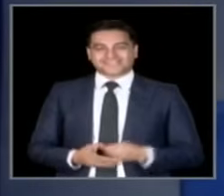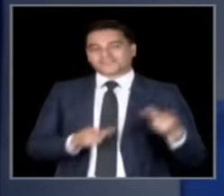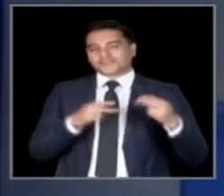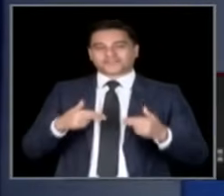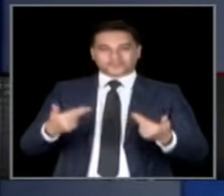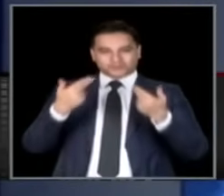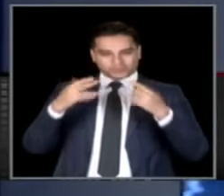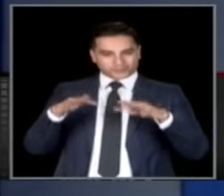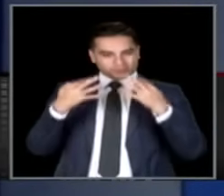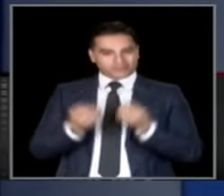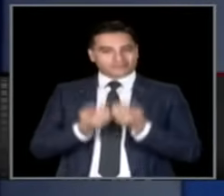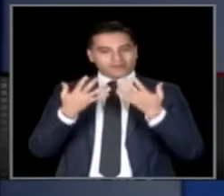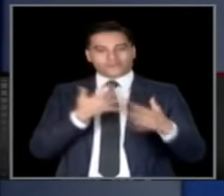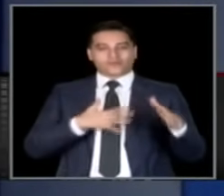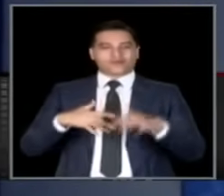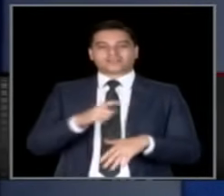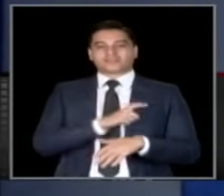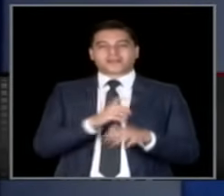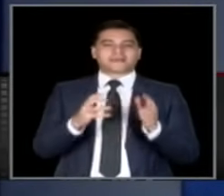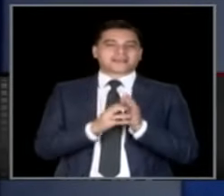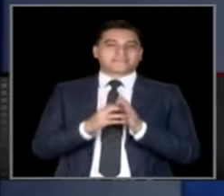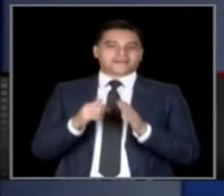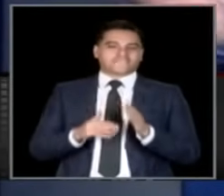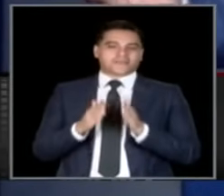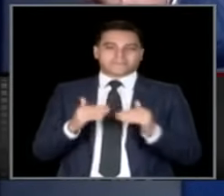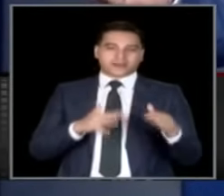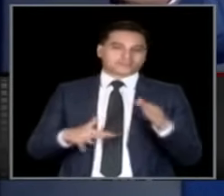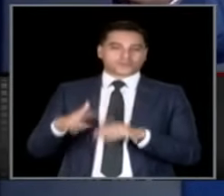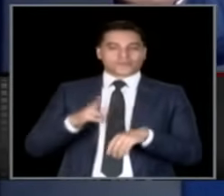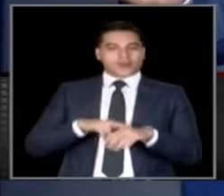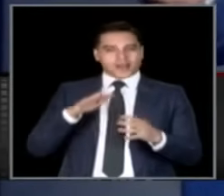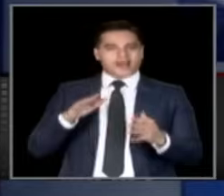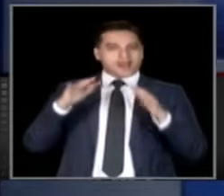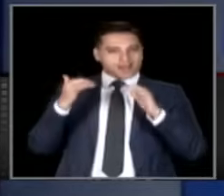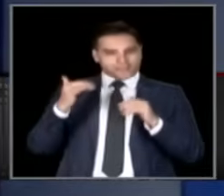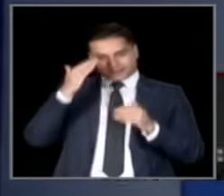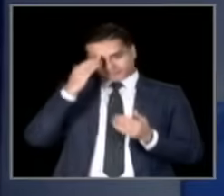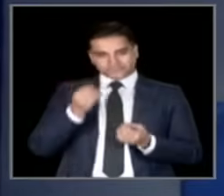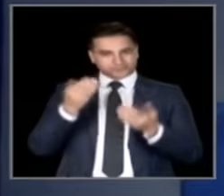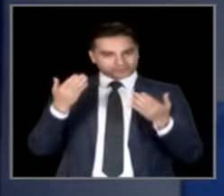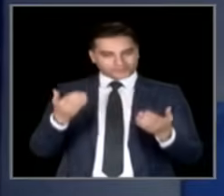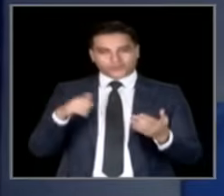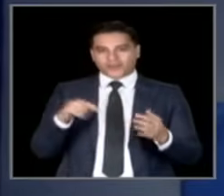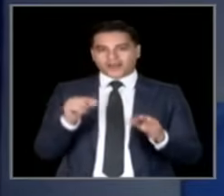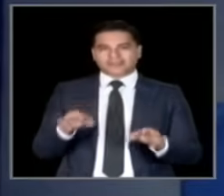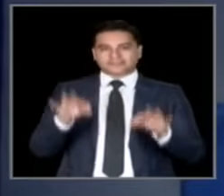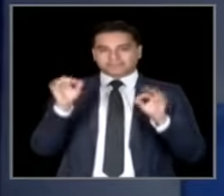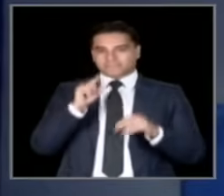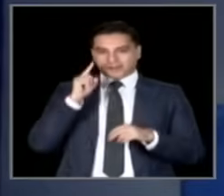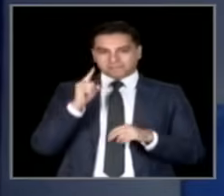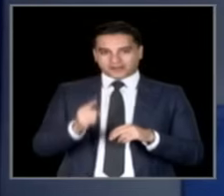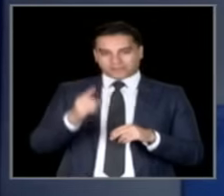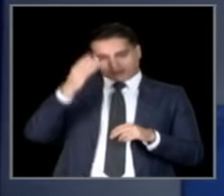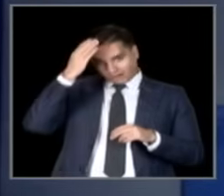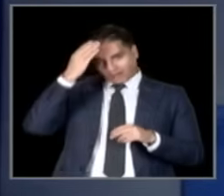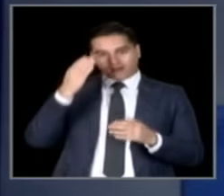جبنا في الاستوديو مشاهدينا الكرام وطلبة الجامعات في مصر والعالم العربي، اهلا ومرحبا بكم وحلقة جديدة